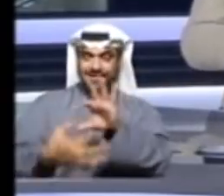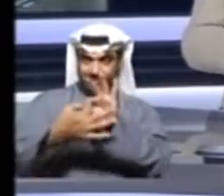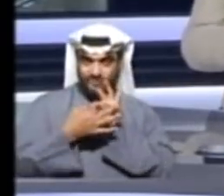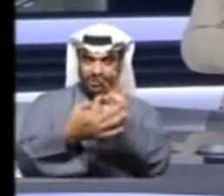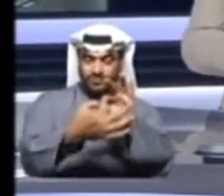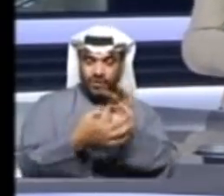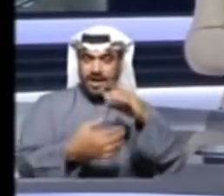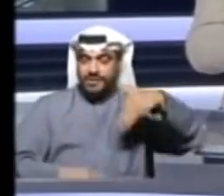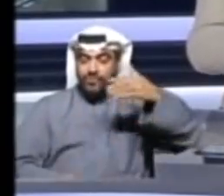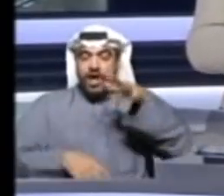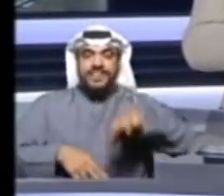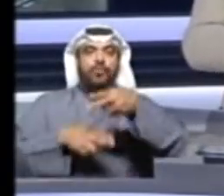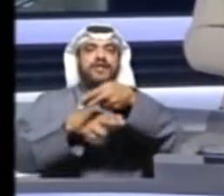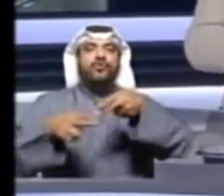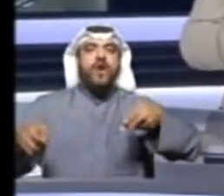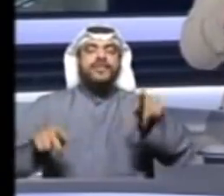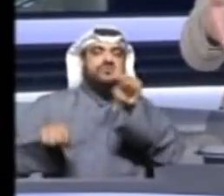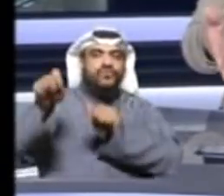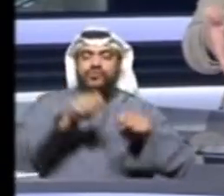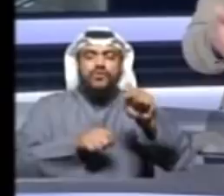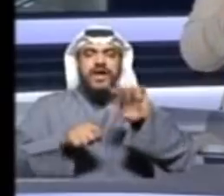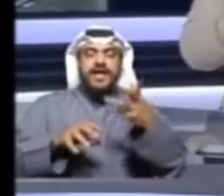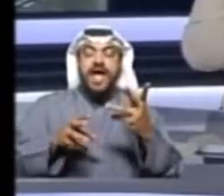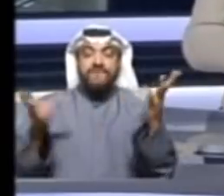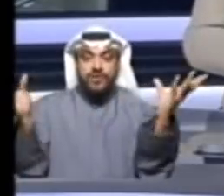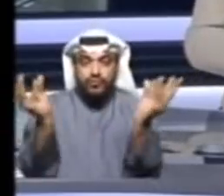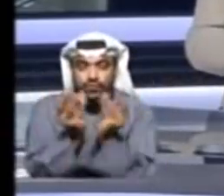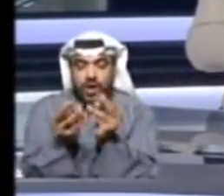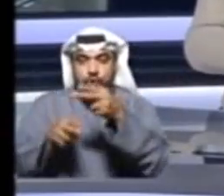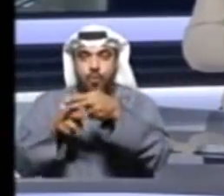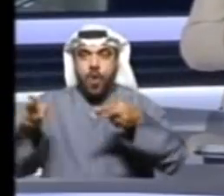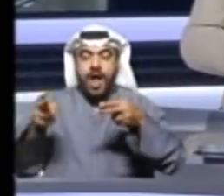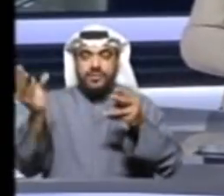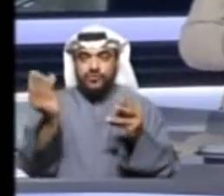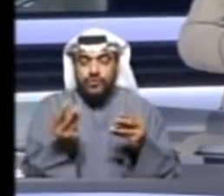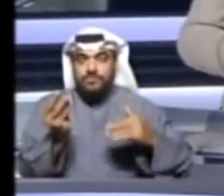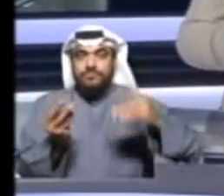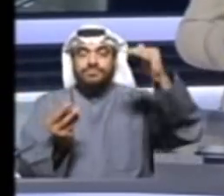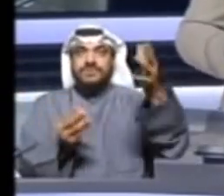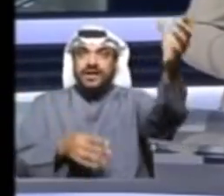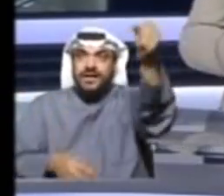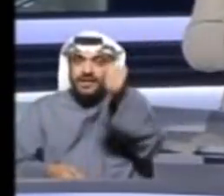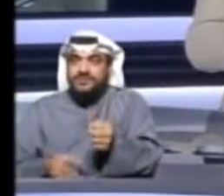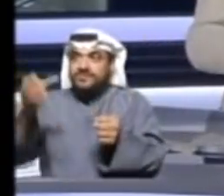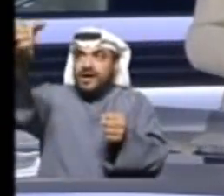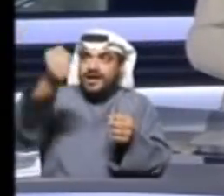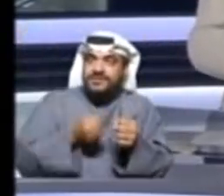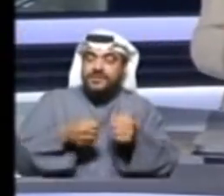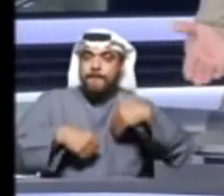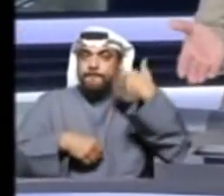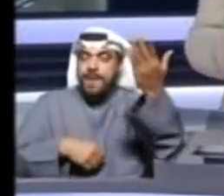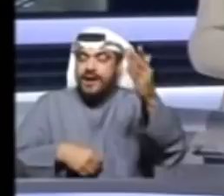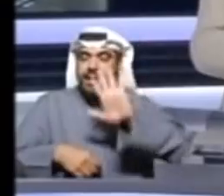لتحقيق توجهات الدولة نحو معالجة الاختلالات الناتجة عن الاستعانة بالعمالة الوافدة على